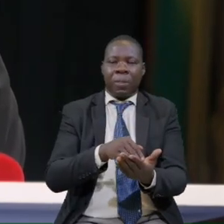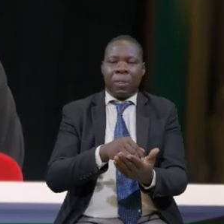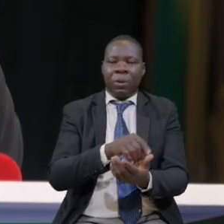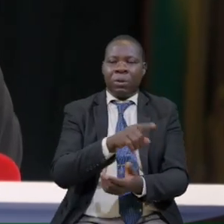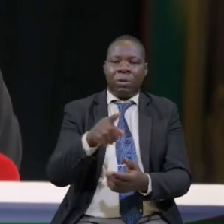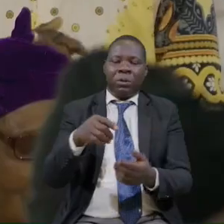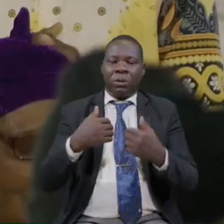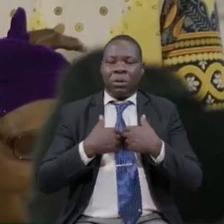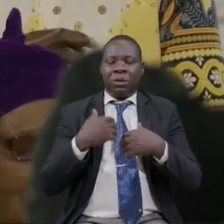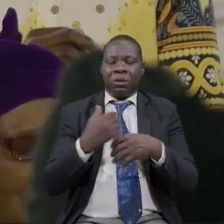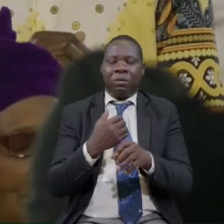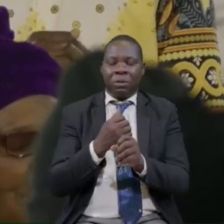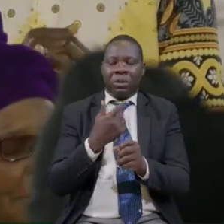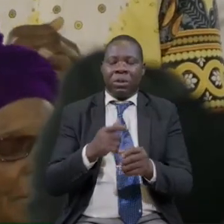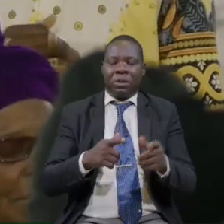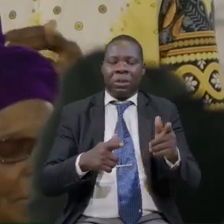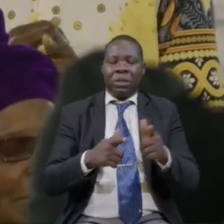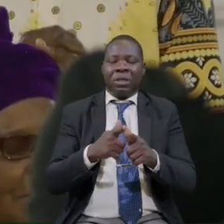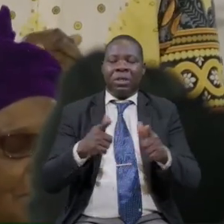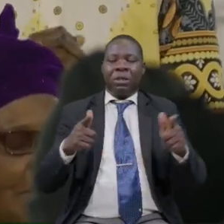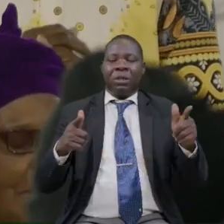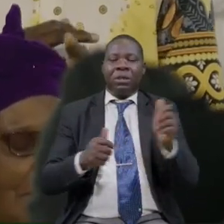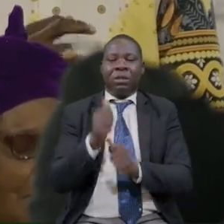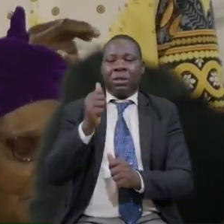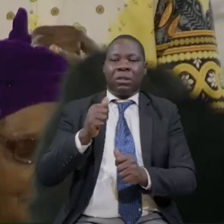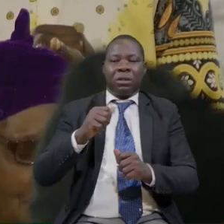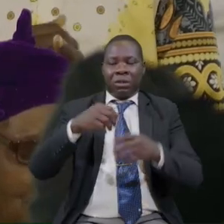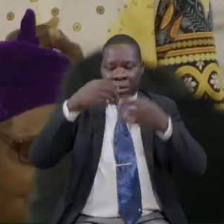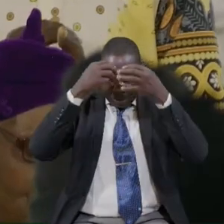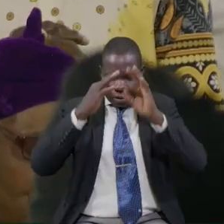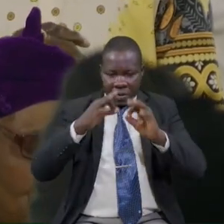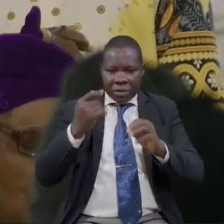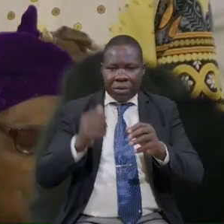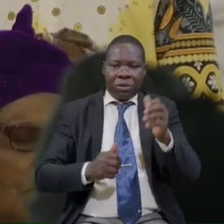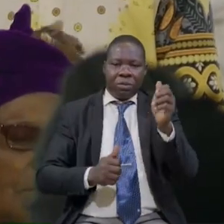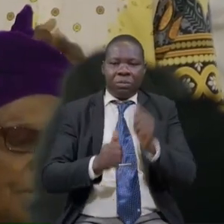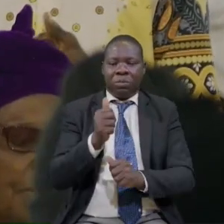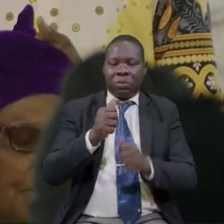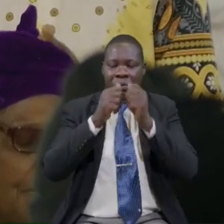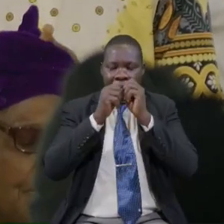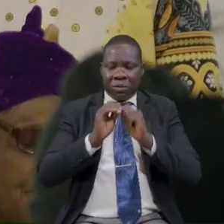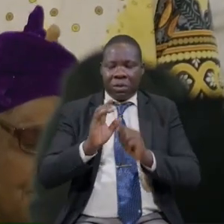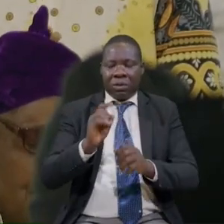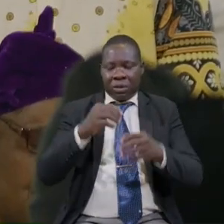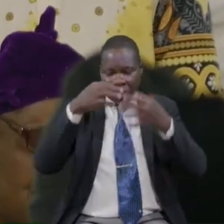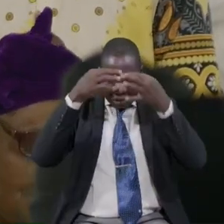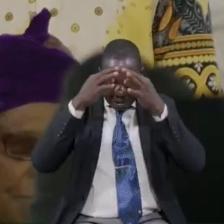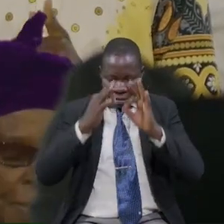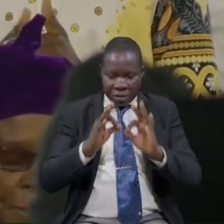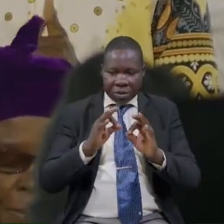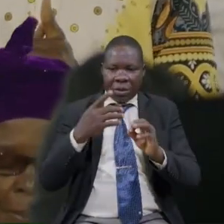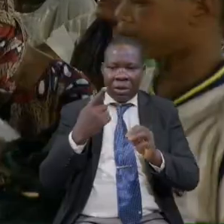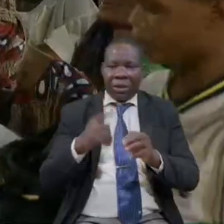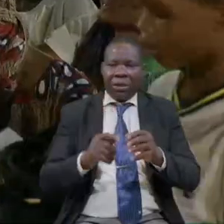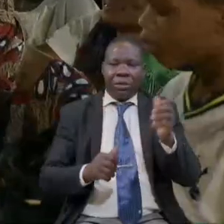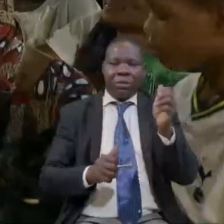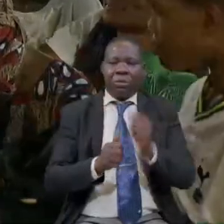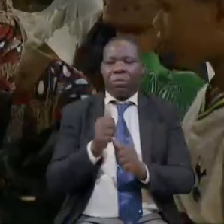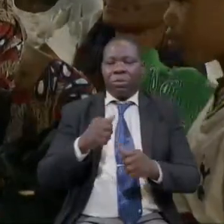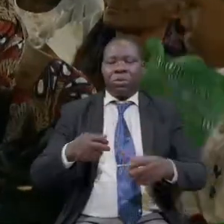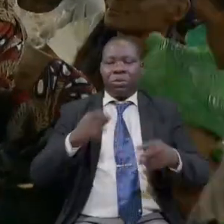Félicitations à vous une fois encore d'avoir pris cette grande décision,